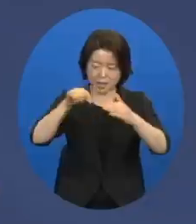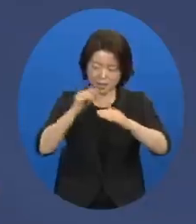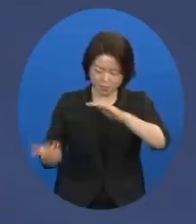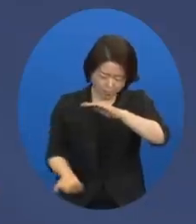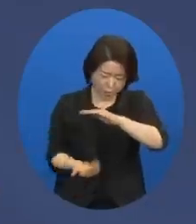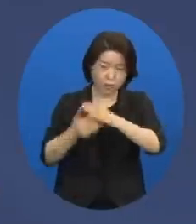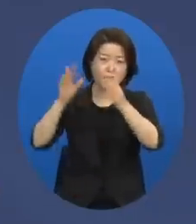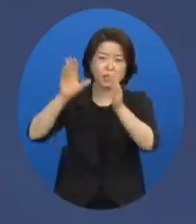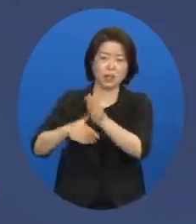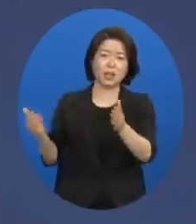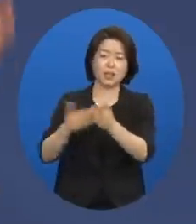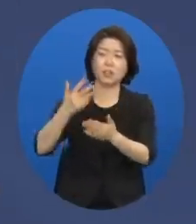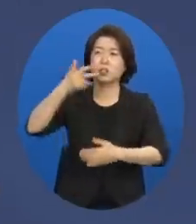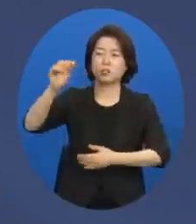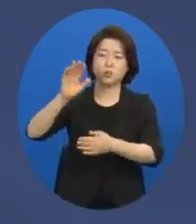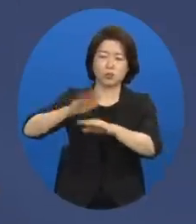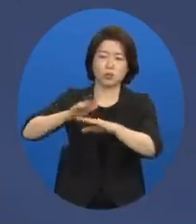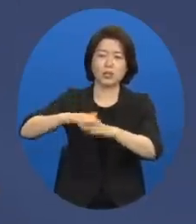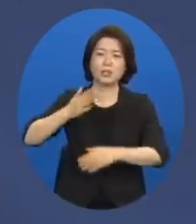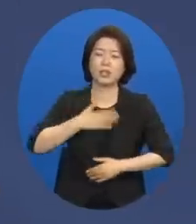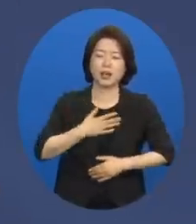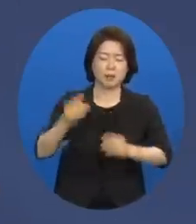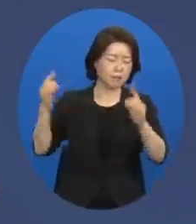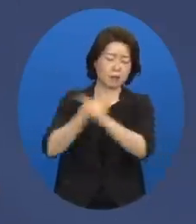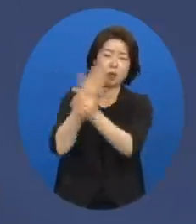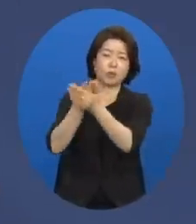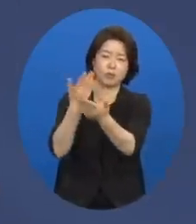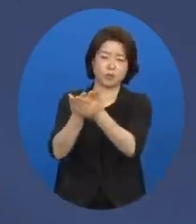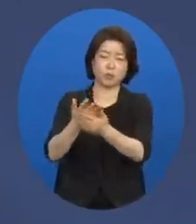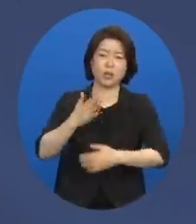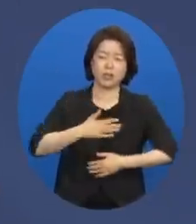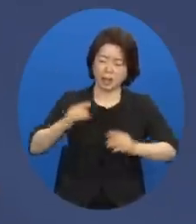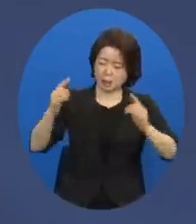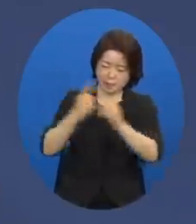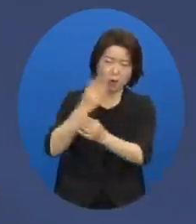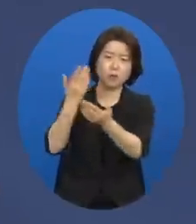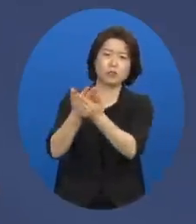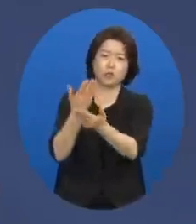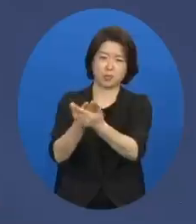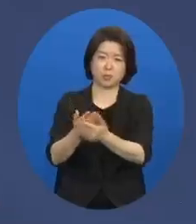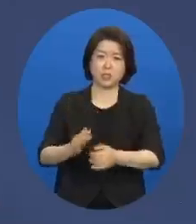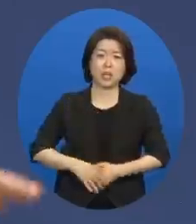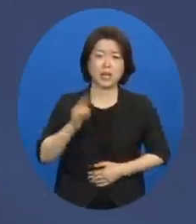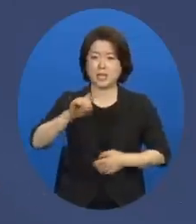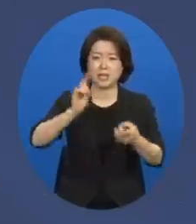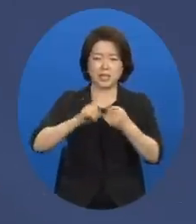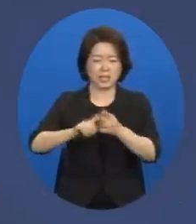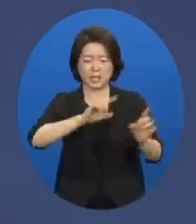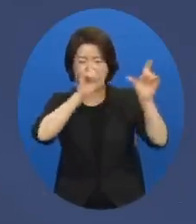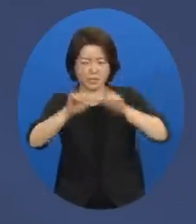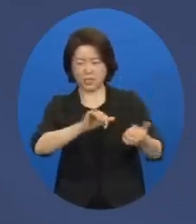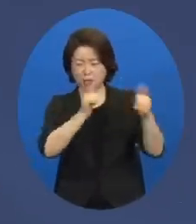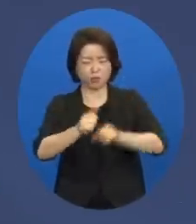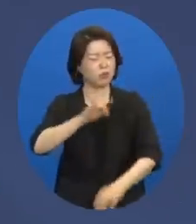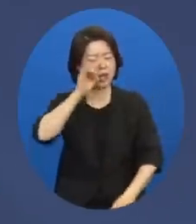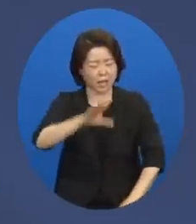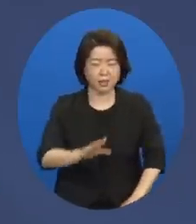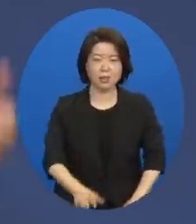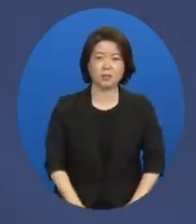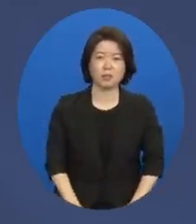때까지 주여 나를 바꿔 주시옵소서. 나를 변화시켜 주시옵소서. 이대로 살다가 죽을 수는